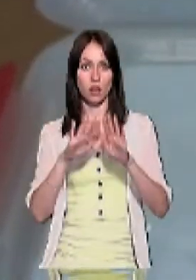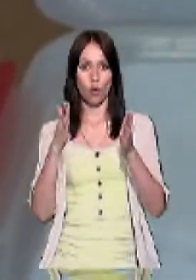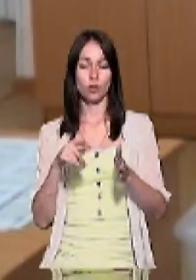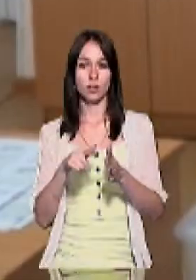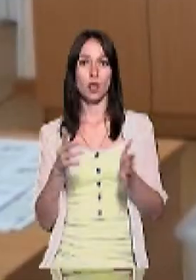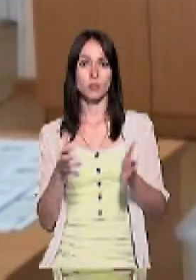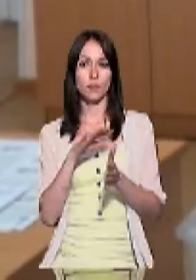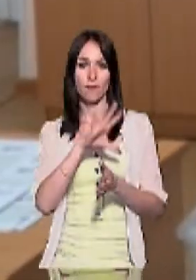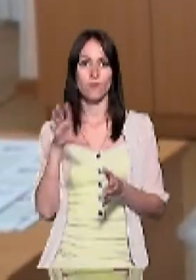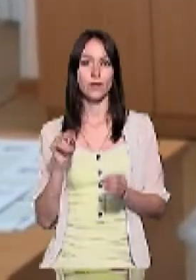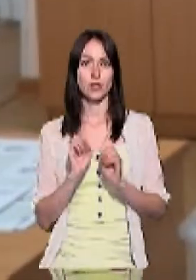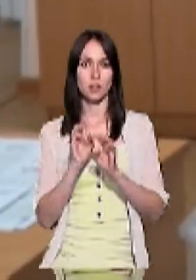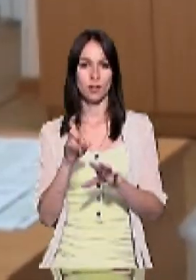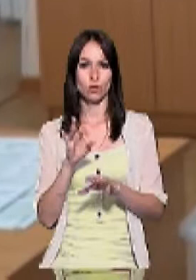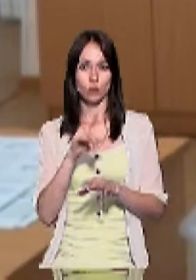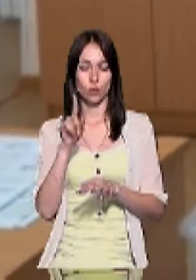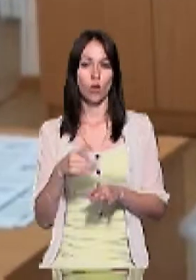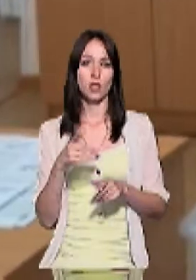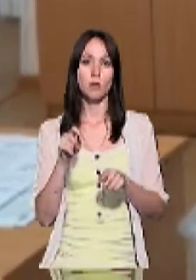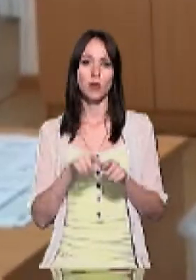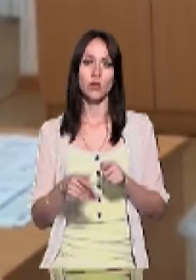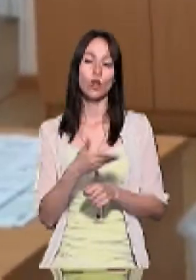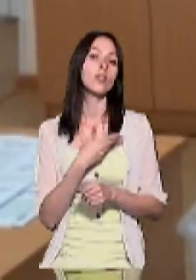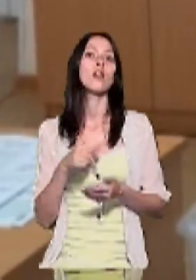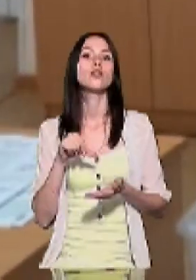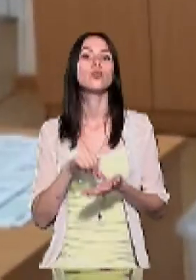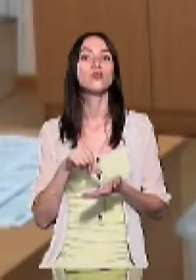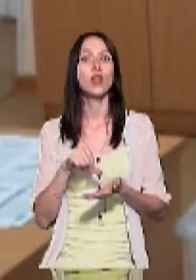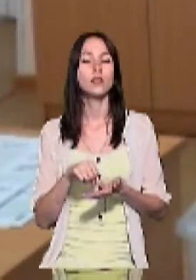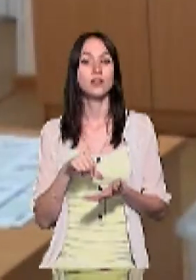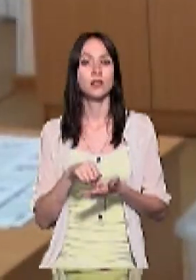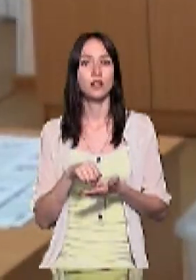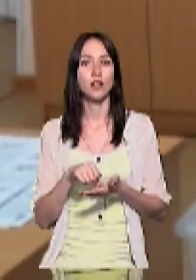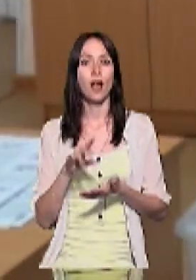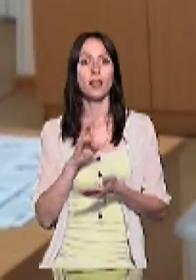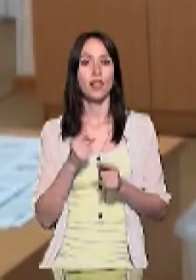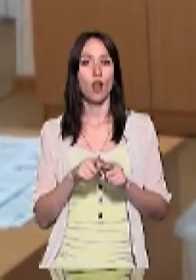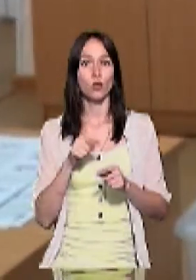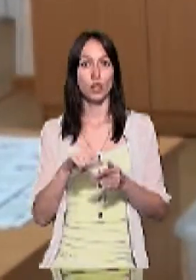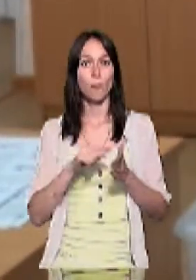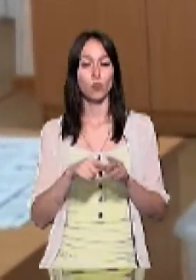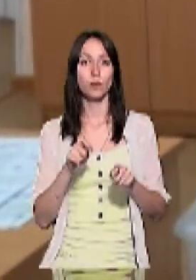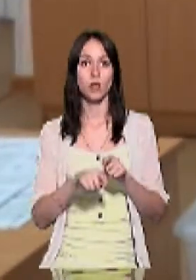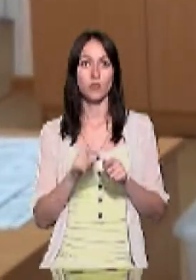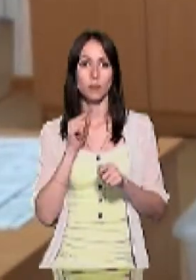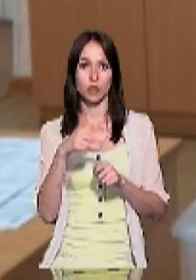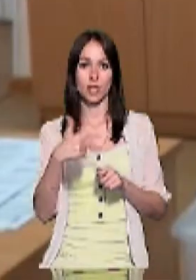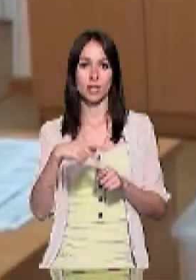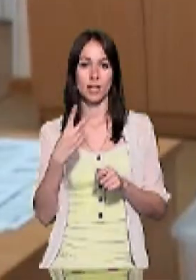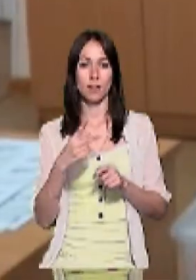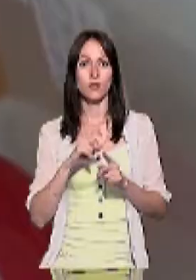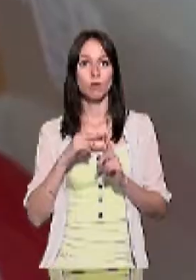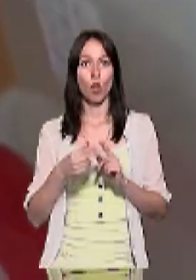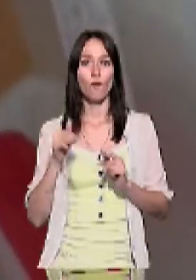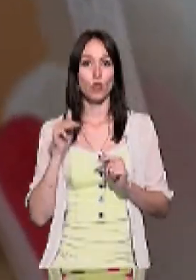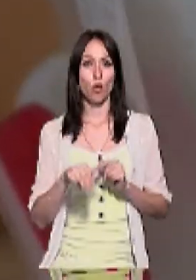роботи, які перевіряють учасники, наші екзаменатори. На цей пункт перевірки надійшло 32,5